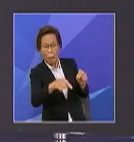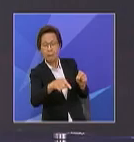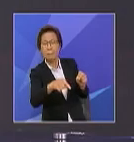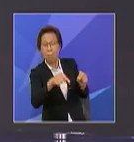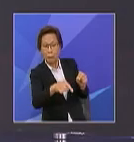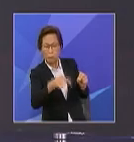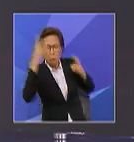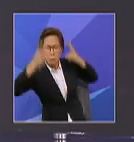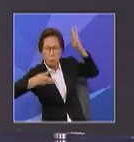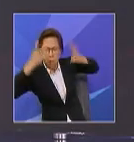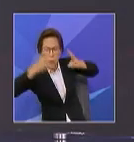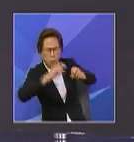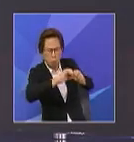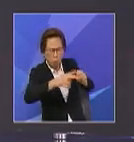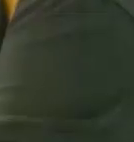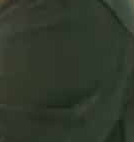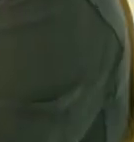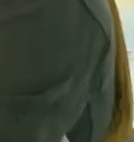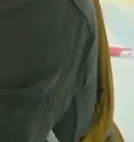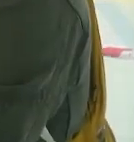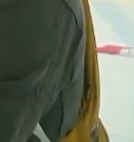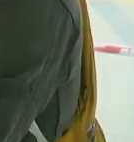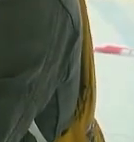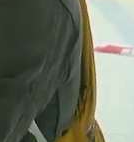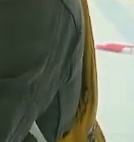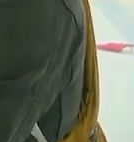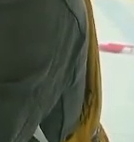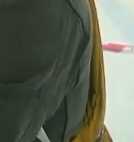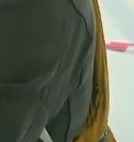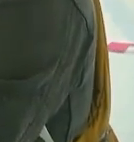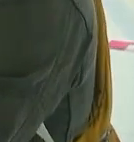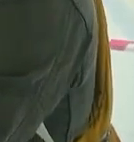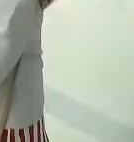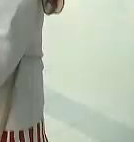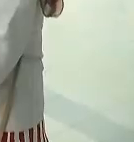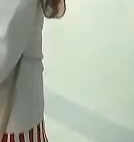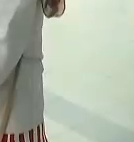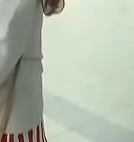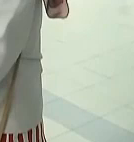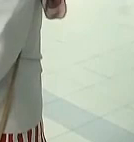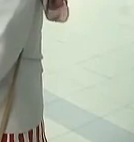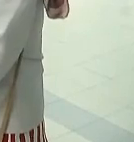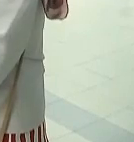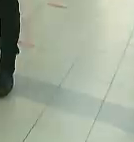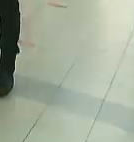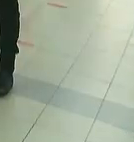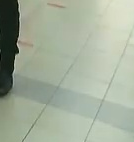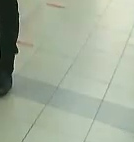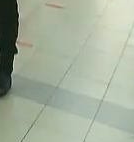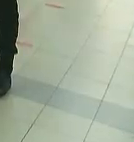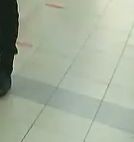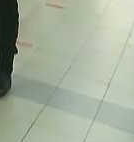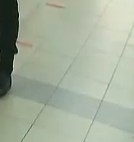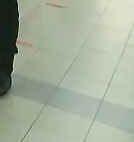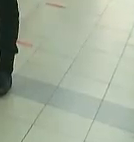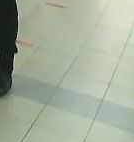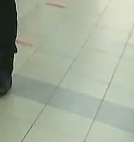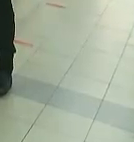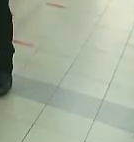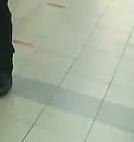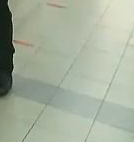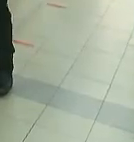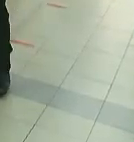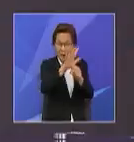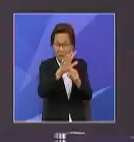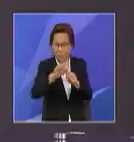yang membimbangkan ataupun variant of concern ataupun variant yang of interest lah. Sebelum ni memang yang menular